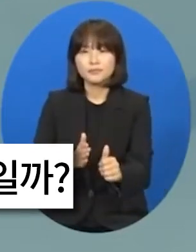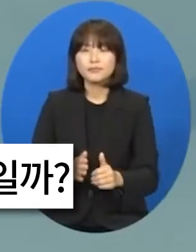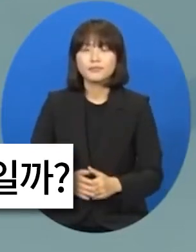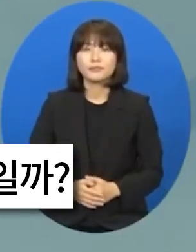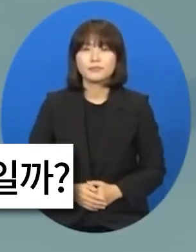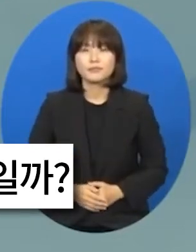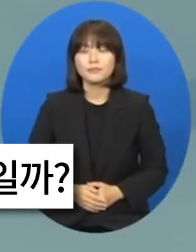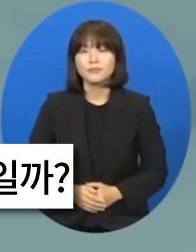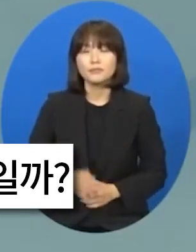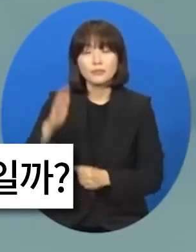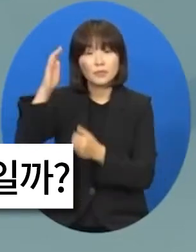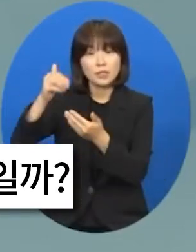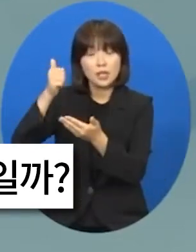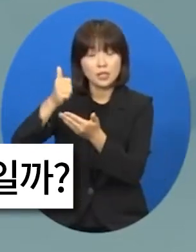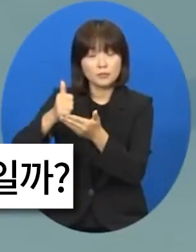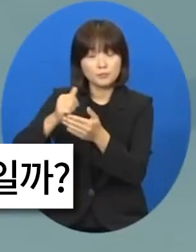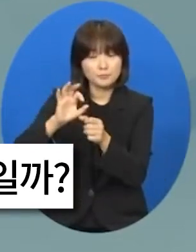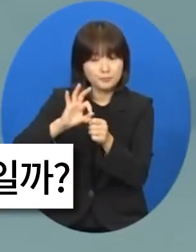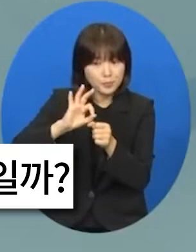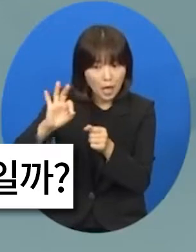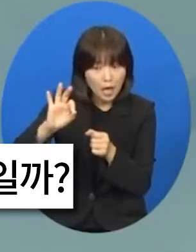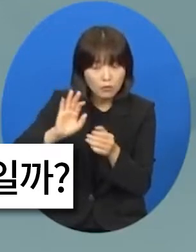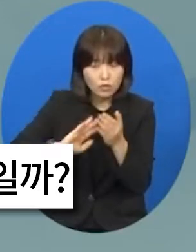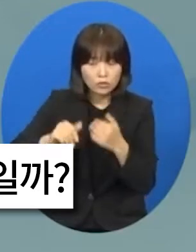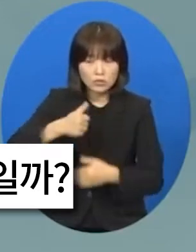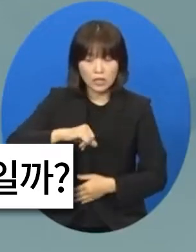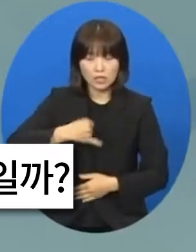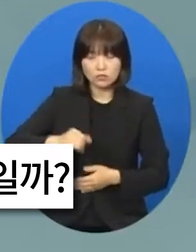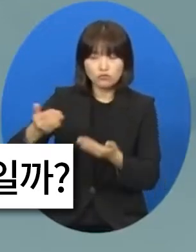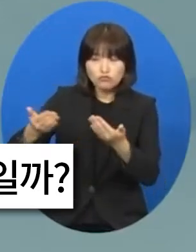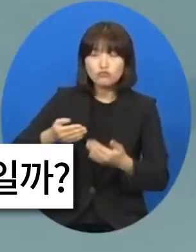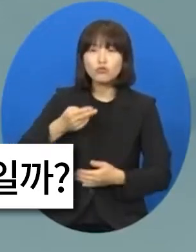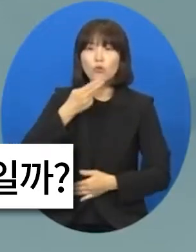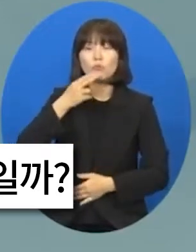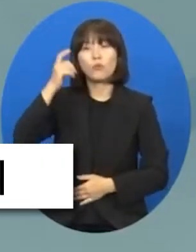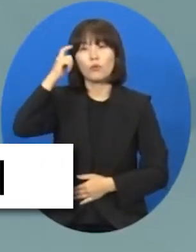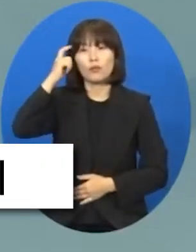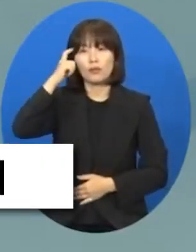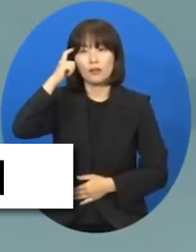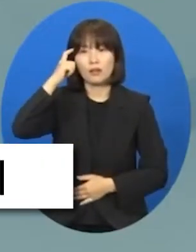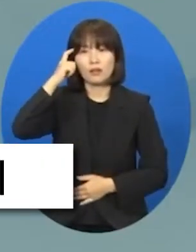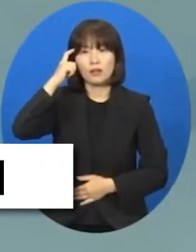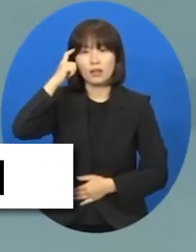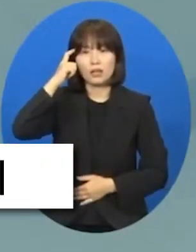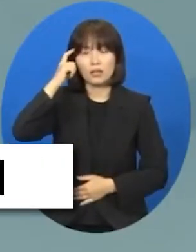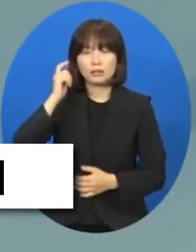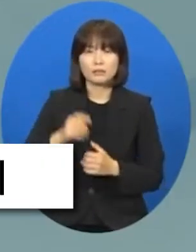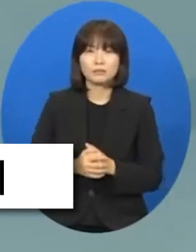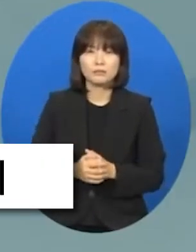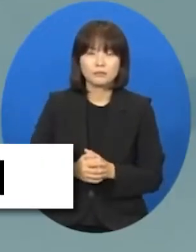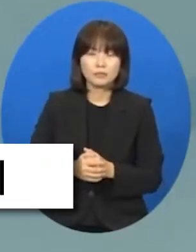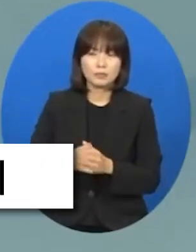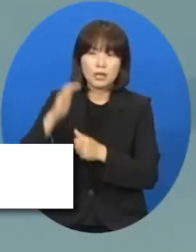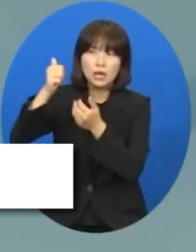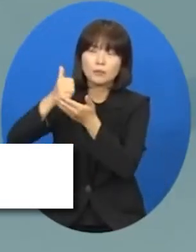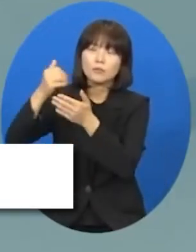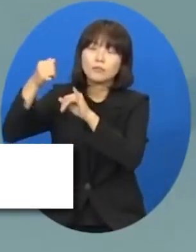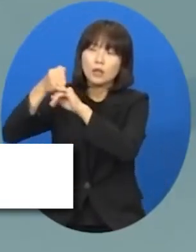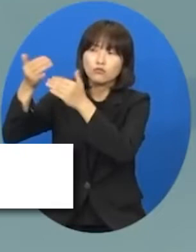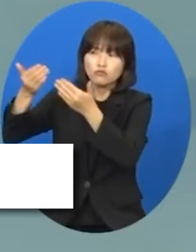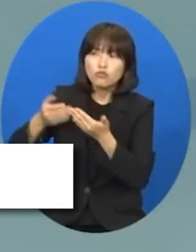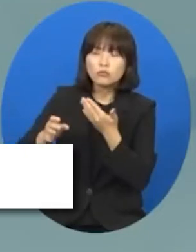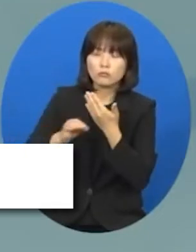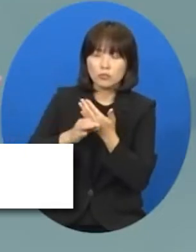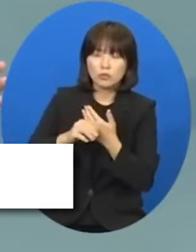왜 하나님이 10년이 지나도 여전히 자식을 주지 않는 것일까 사람을 놀리는 것도 아니고 약속하지 왜